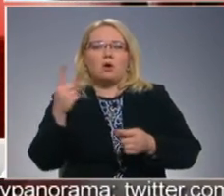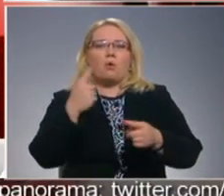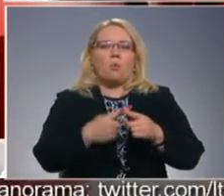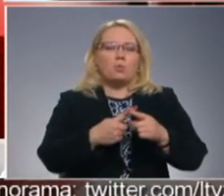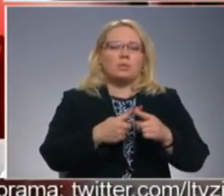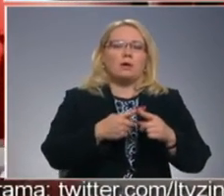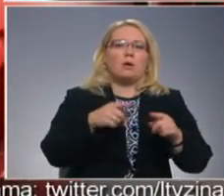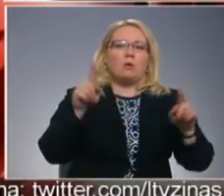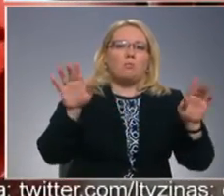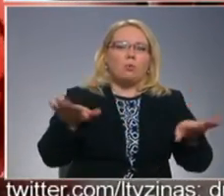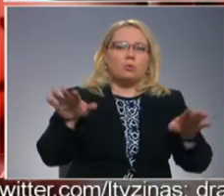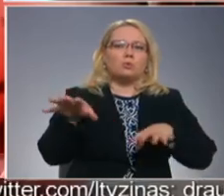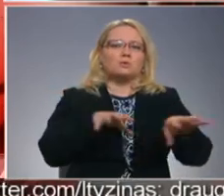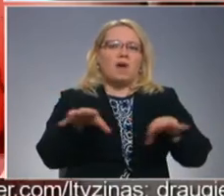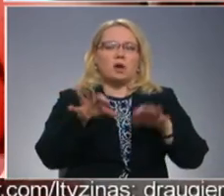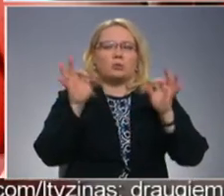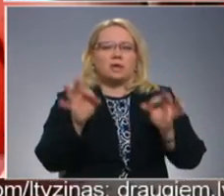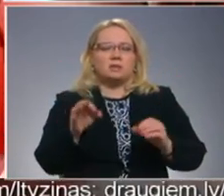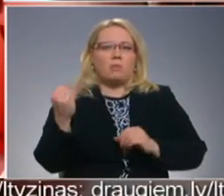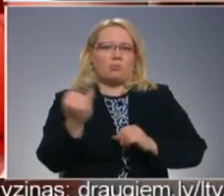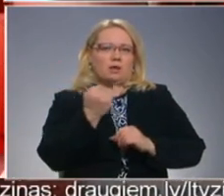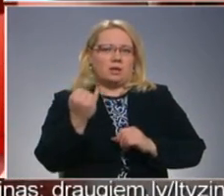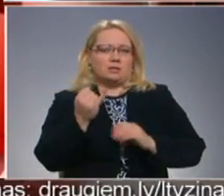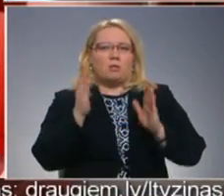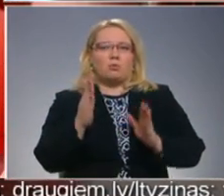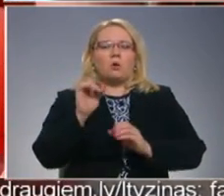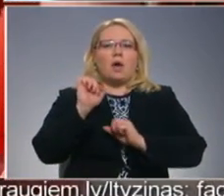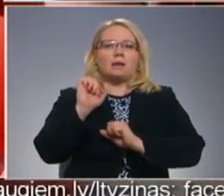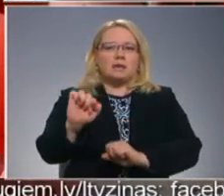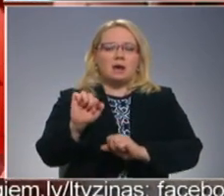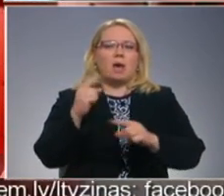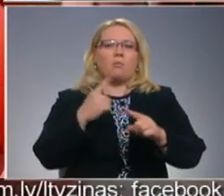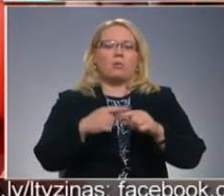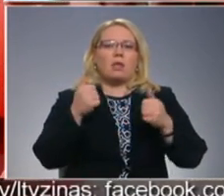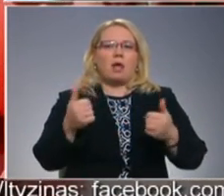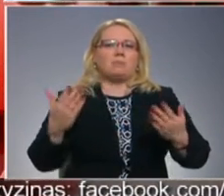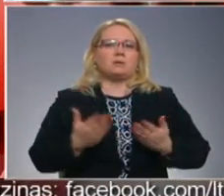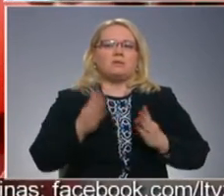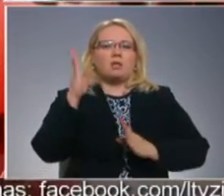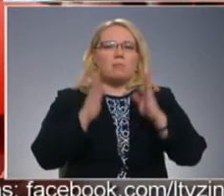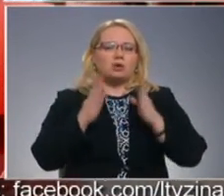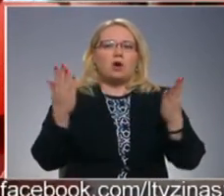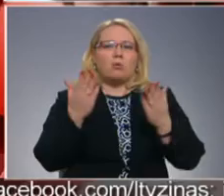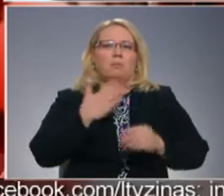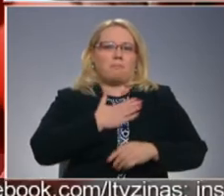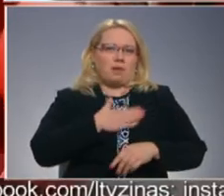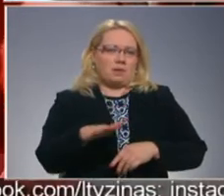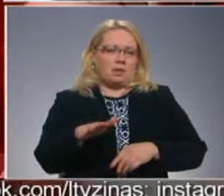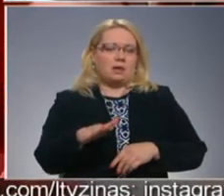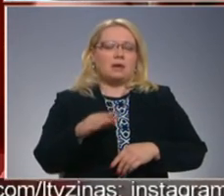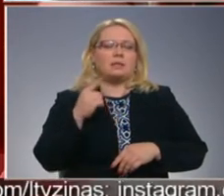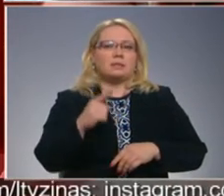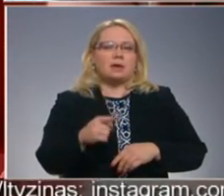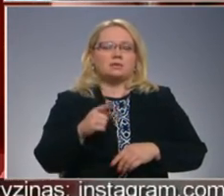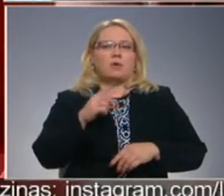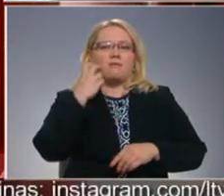un arī putnu un zvēru tiesībām un interesēm būt aizsargājumiem un labi dzīvot mežā, kurā viņiem patīk. Tas, lūk,